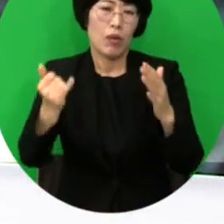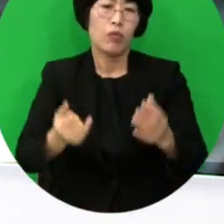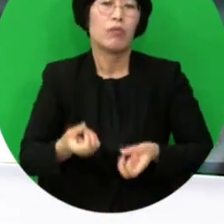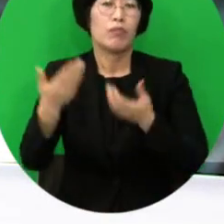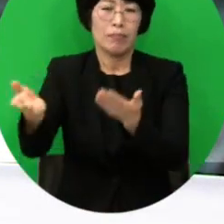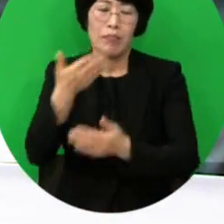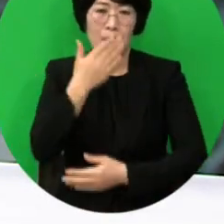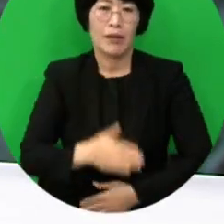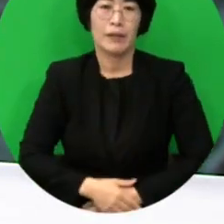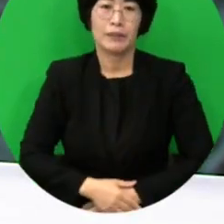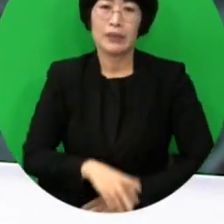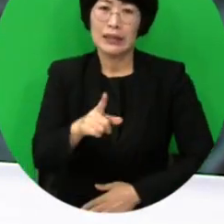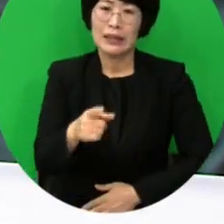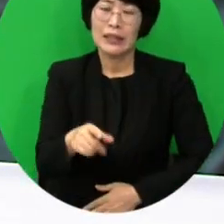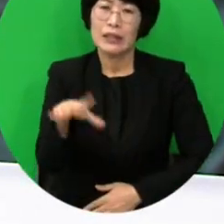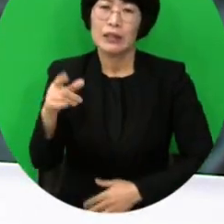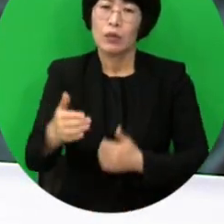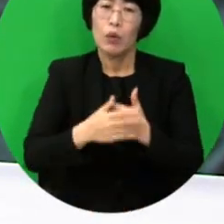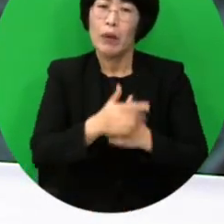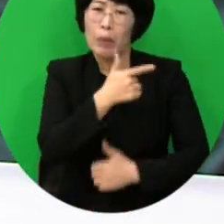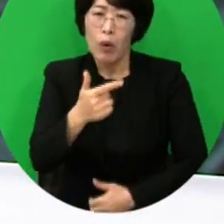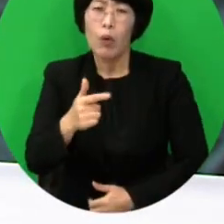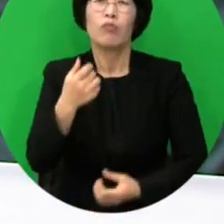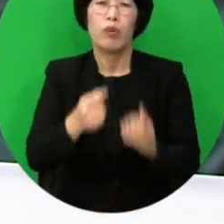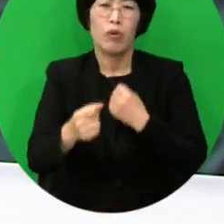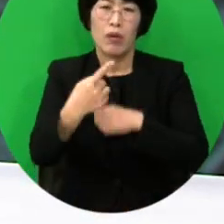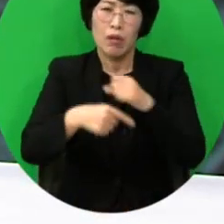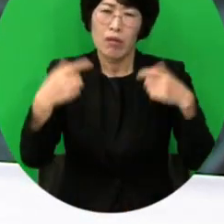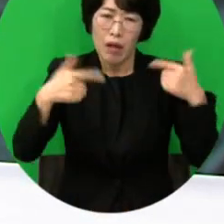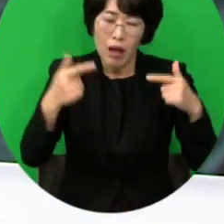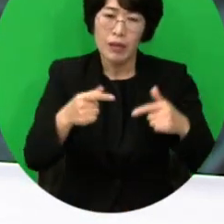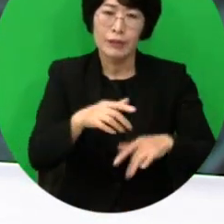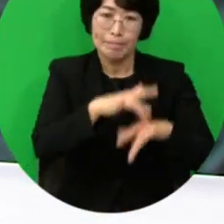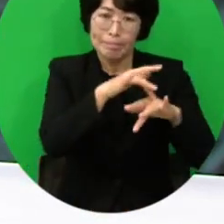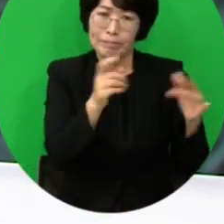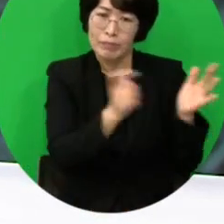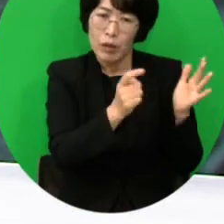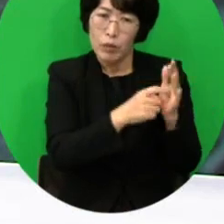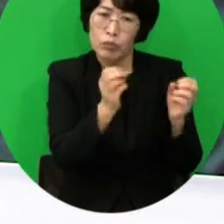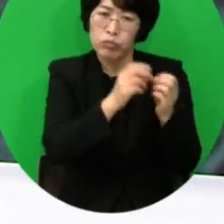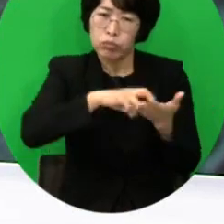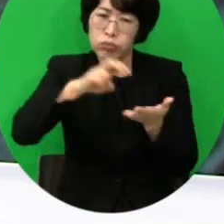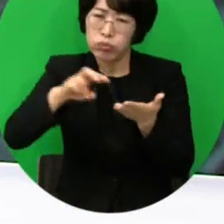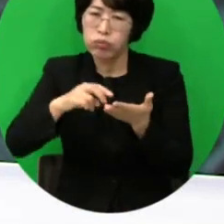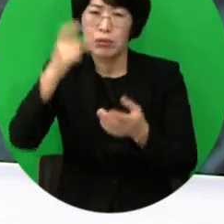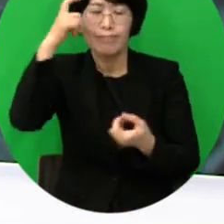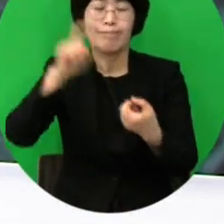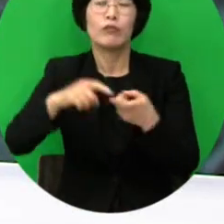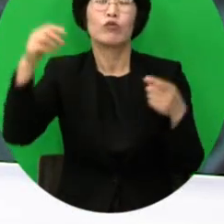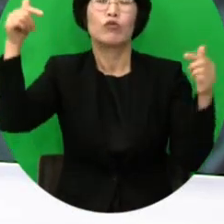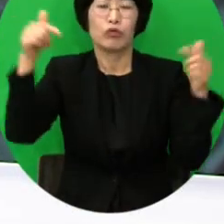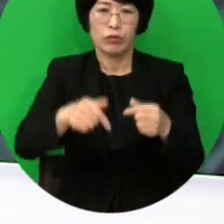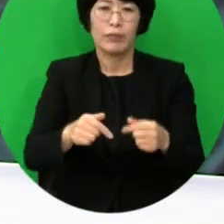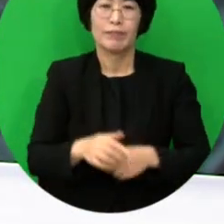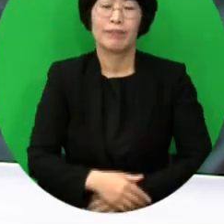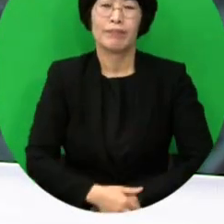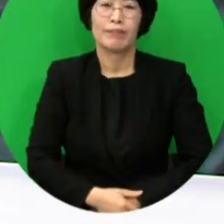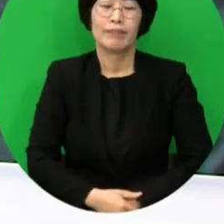있었습니다. 이렇게 큰 도움이 되는데도 해마다 실종 경보 문자에 대한 관심도는 줄고 있다고 합니다. 서희룡